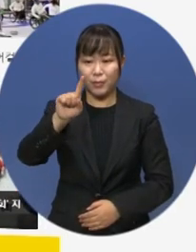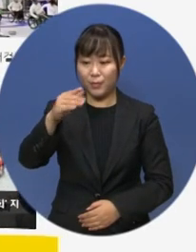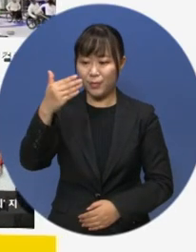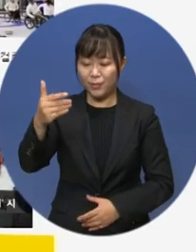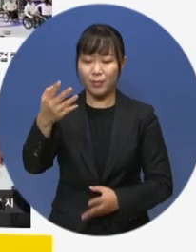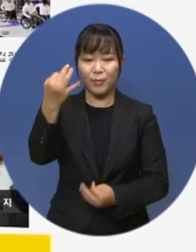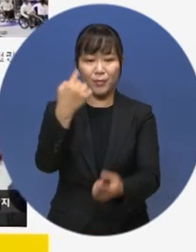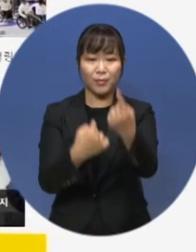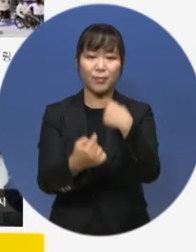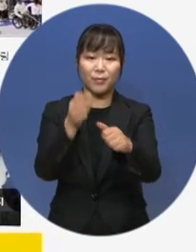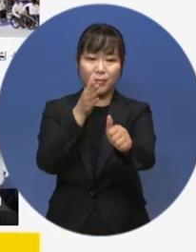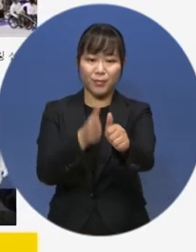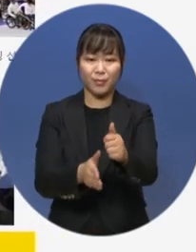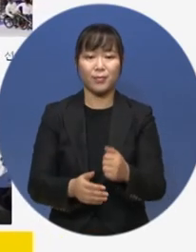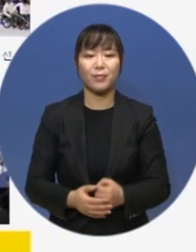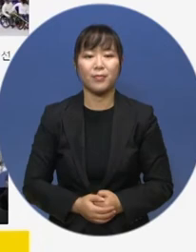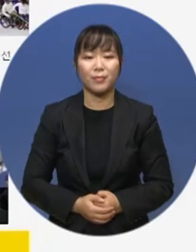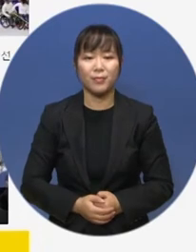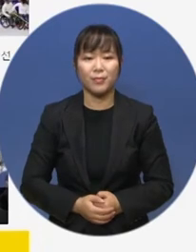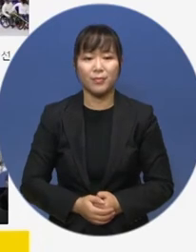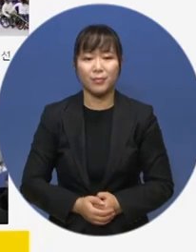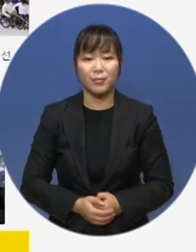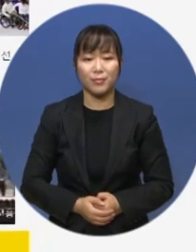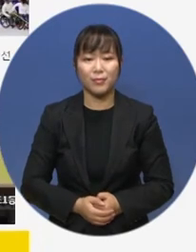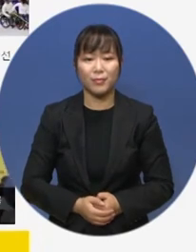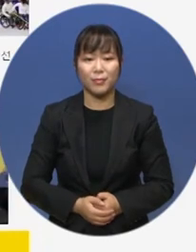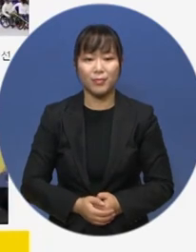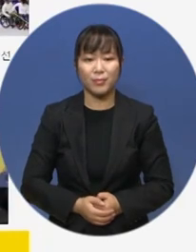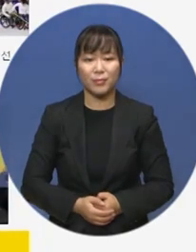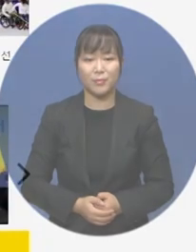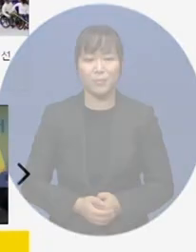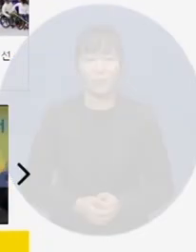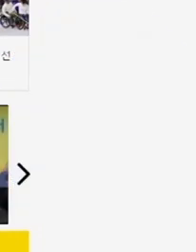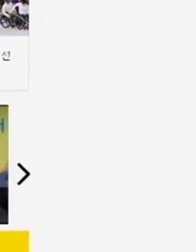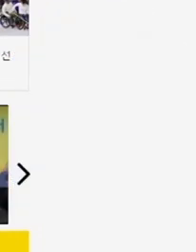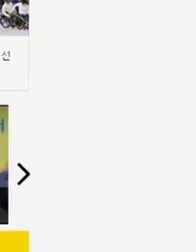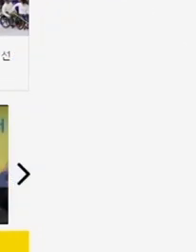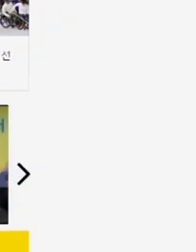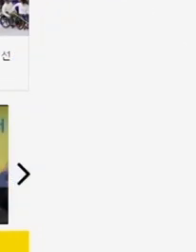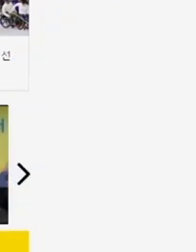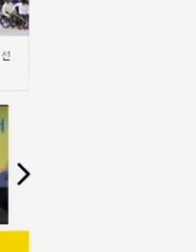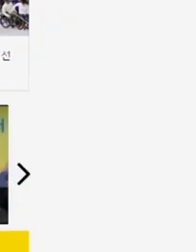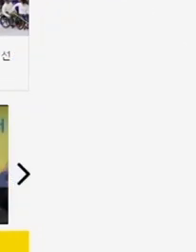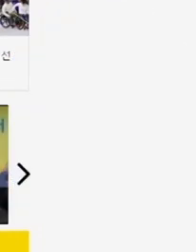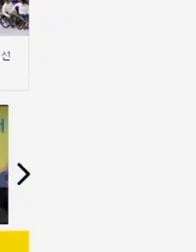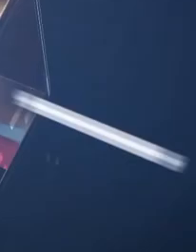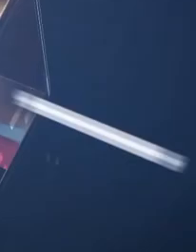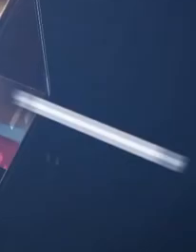전화번호 02-2655-9519로 많은 제보 바랍니다.